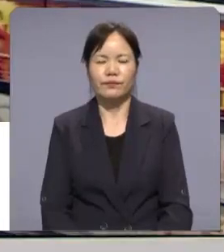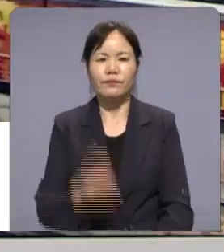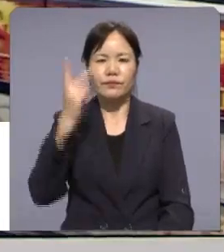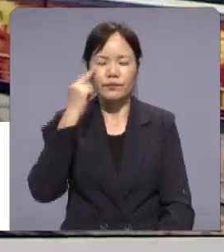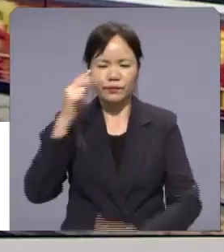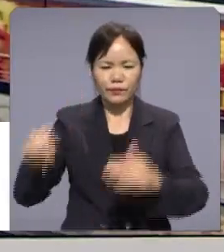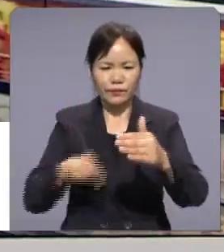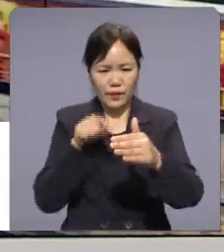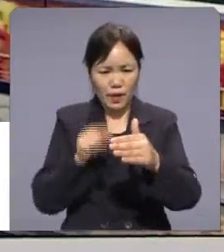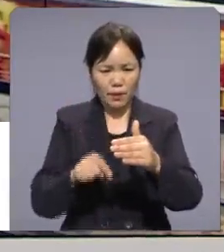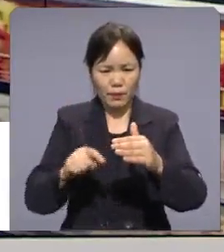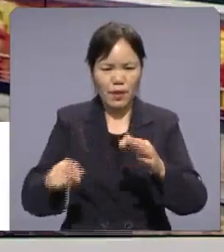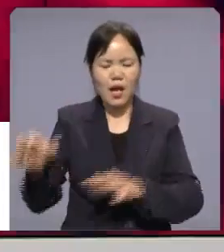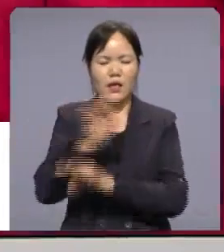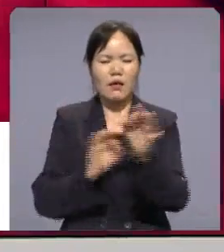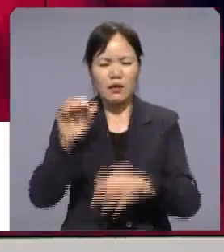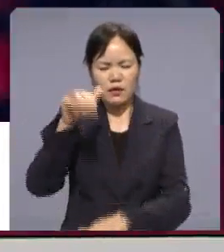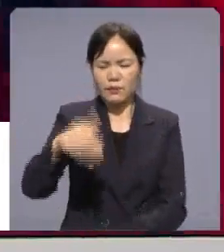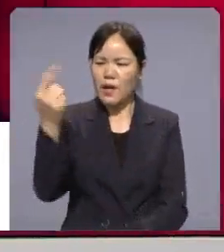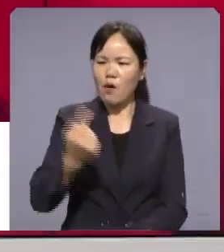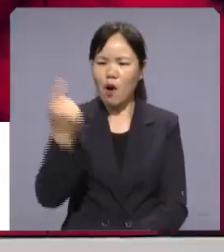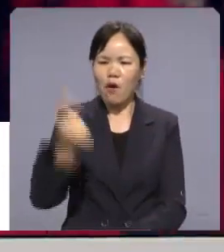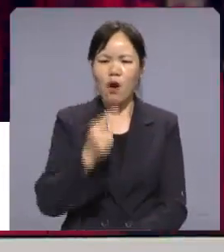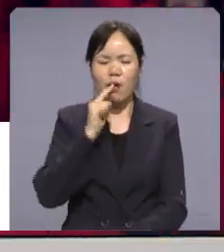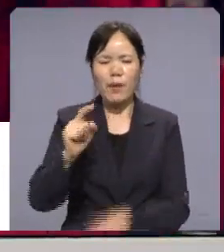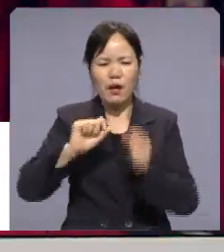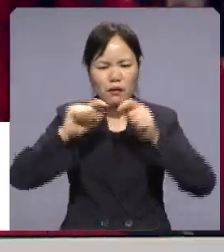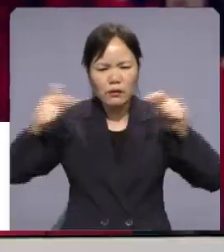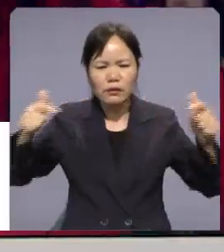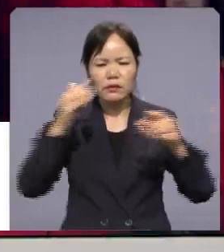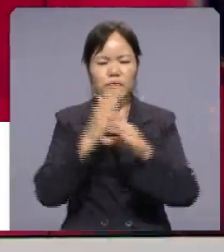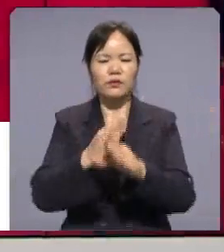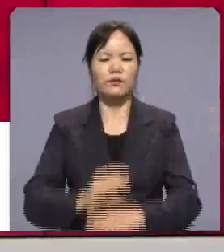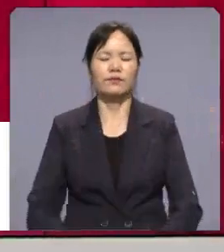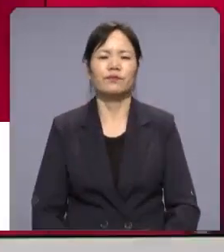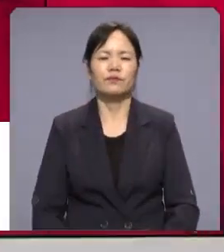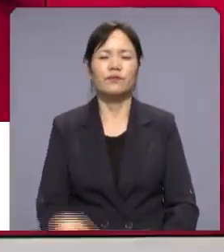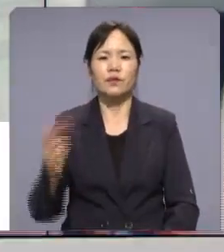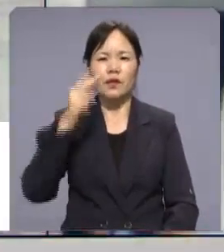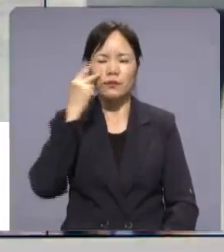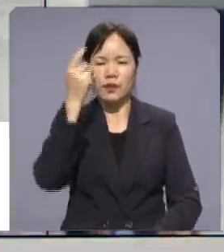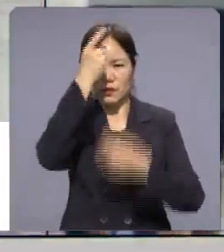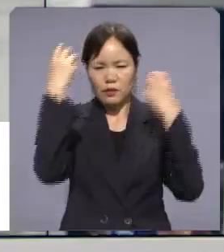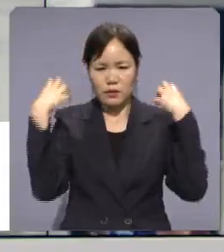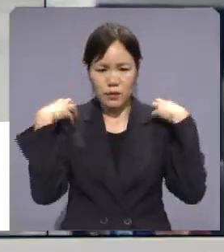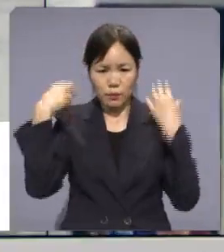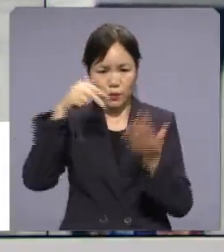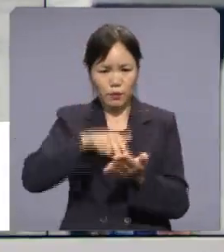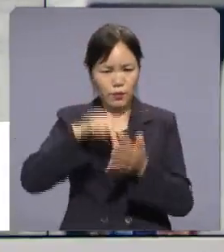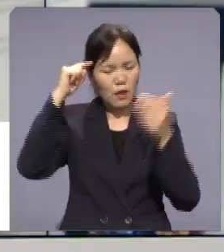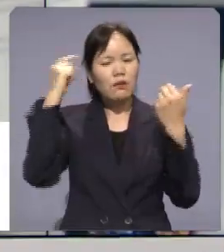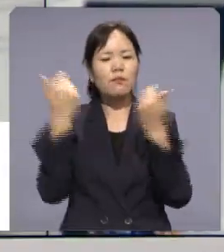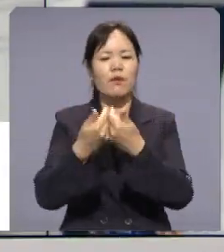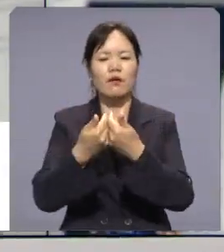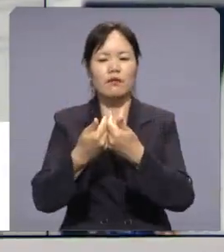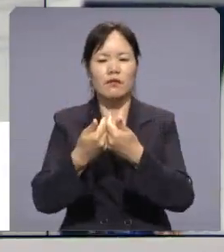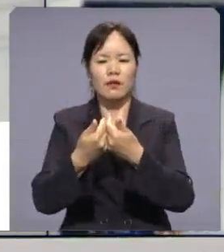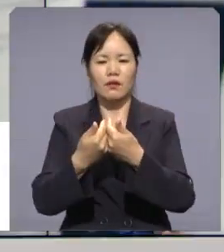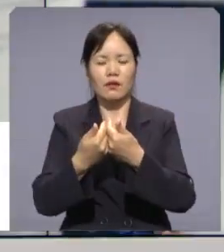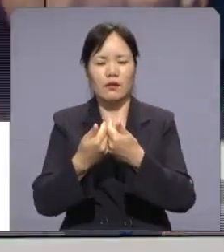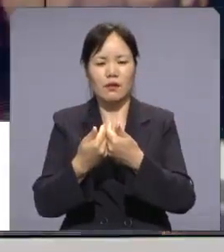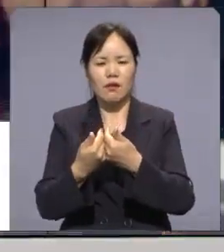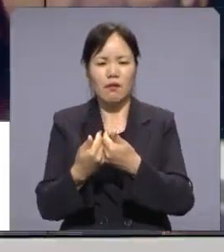미국 내부에서도 경기 침체가 올 것이라는 목소리가 점점 커지고 있습니다. 하지만 미 정부 견해는 정반대인데요.